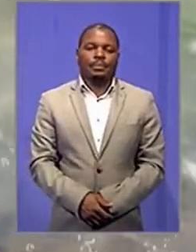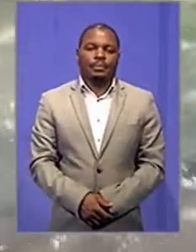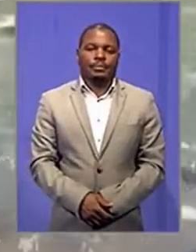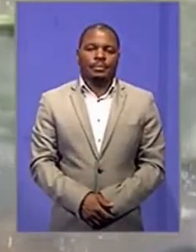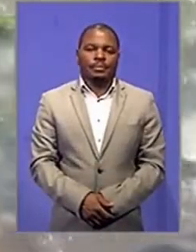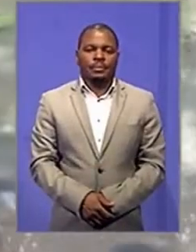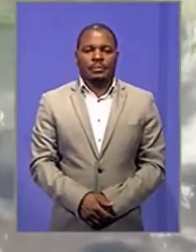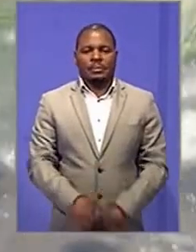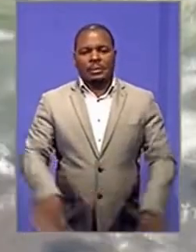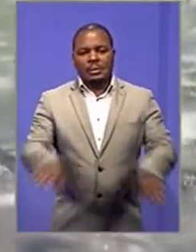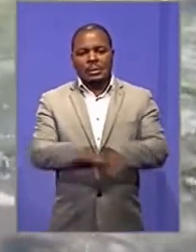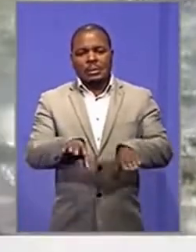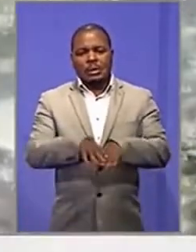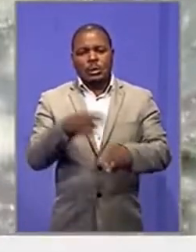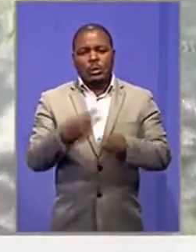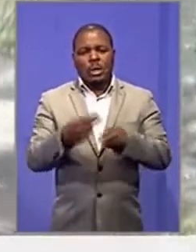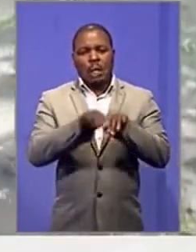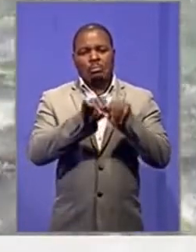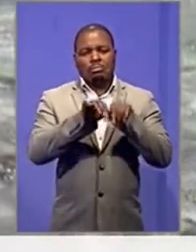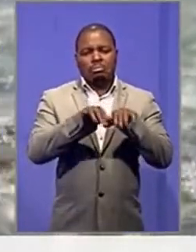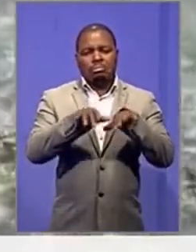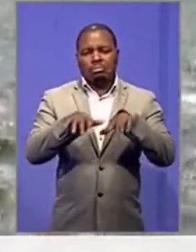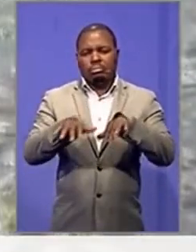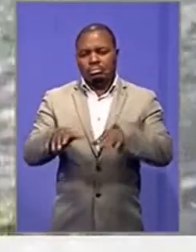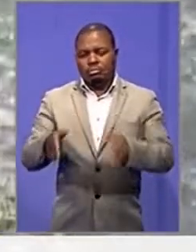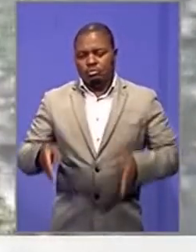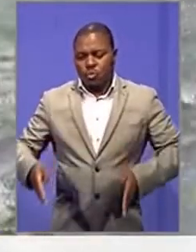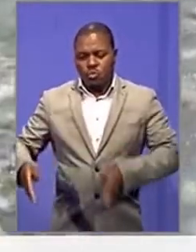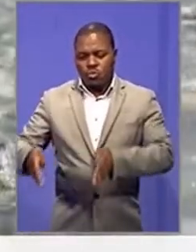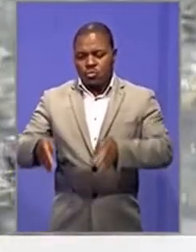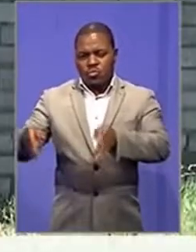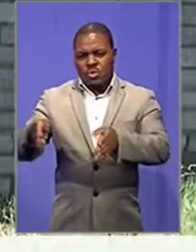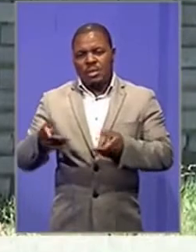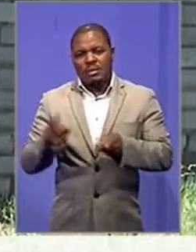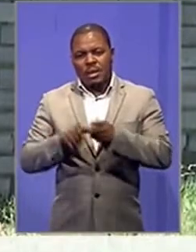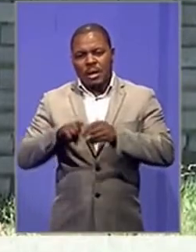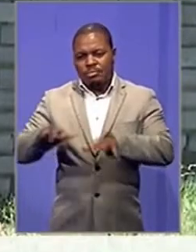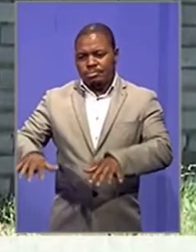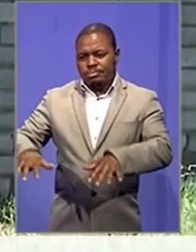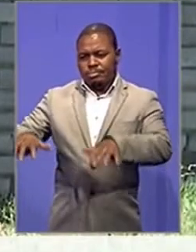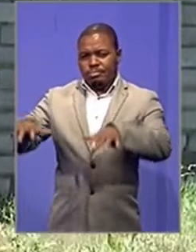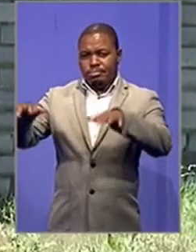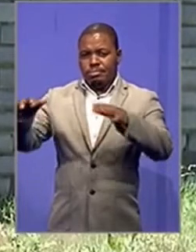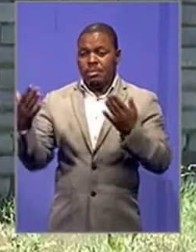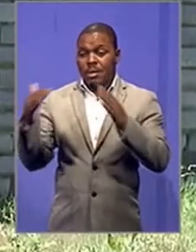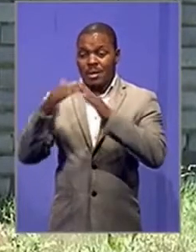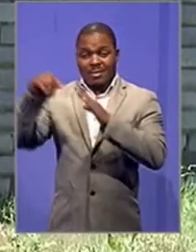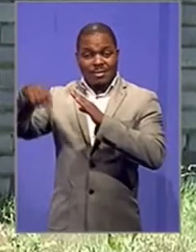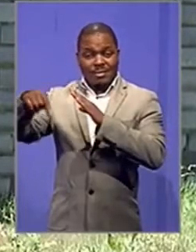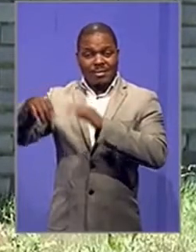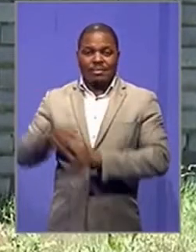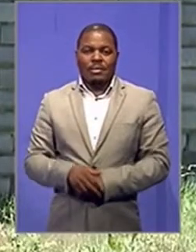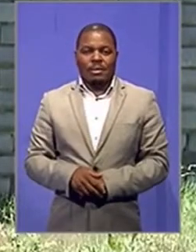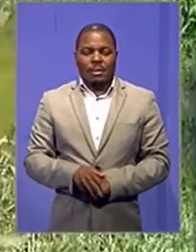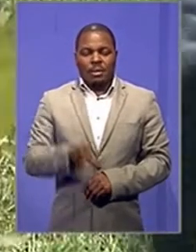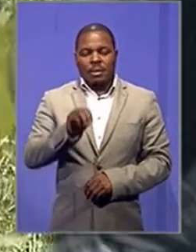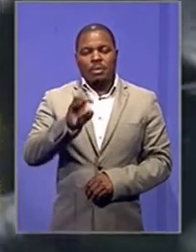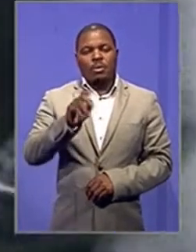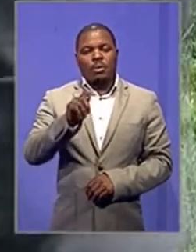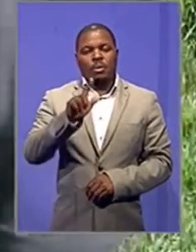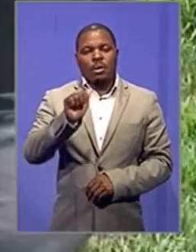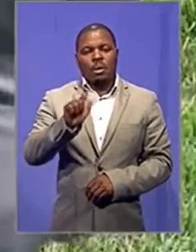Dikgwerekgwere tsa lešwe di tswa mono di be di elela mo tseleng go fitlhela di dira letamo mo ntlong eno. Motlalepule Swarts wa dingwaga